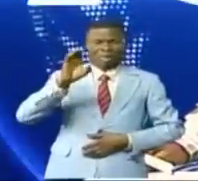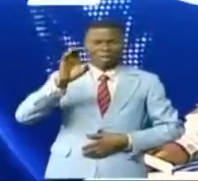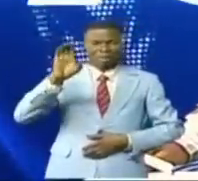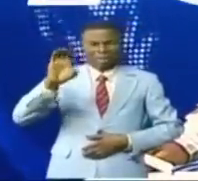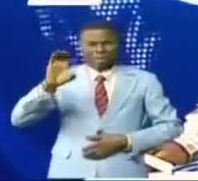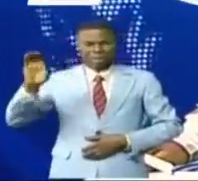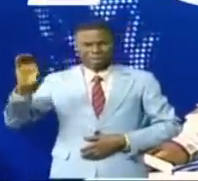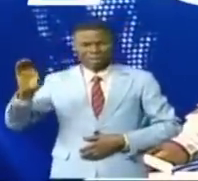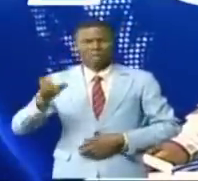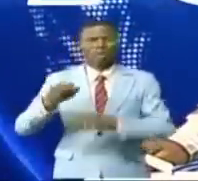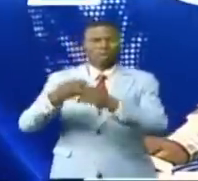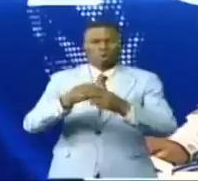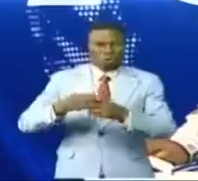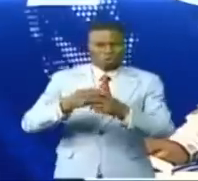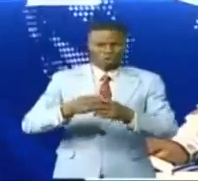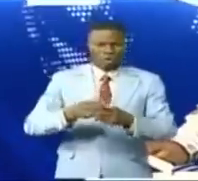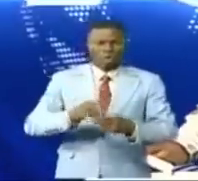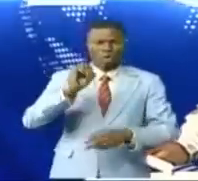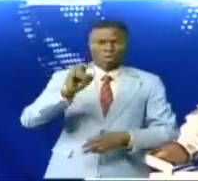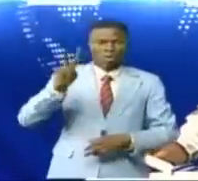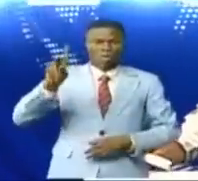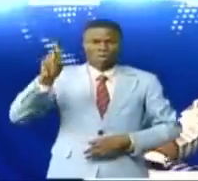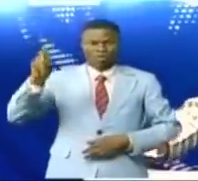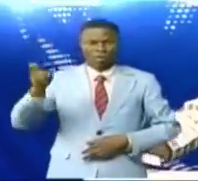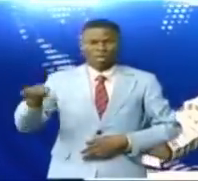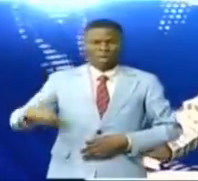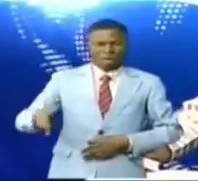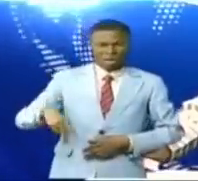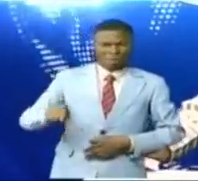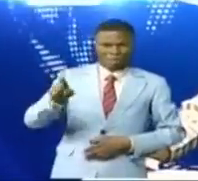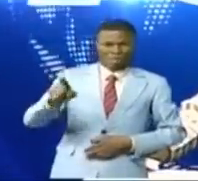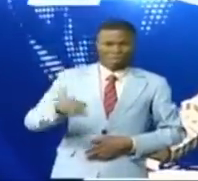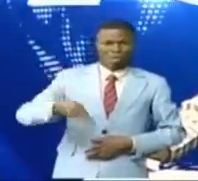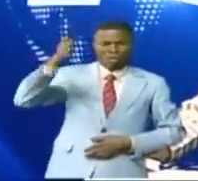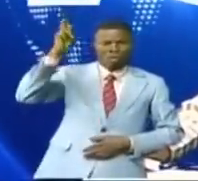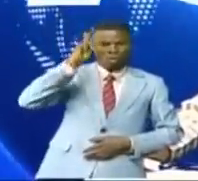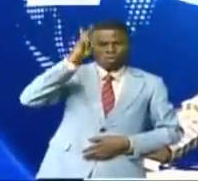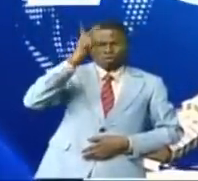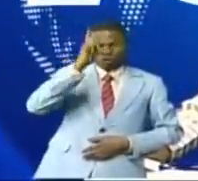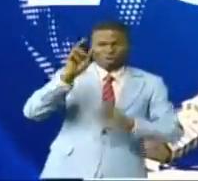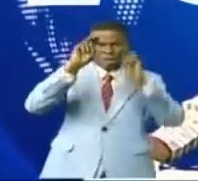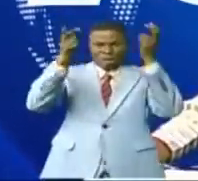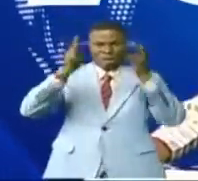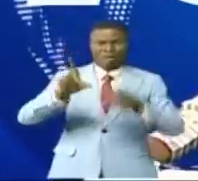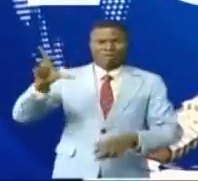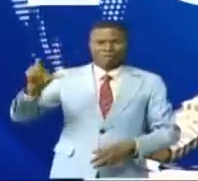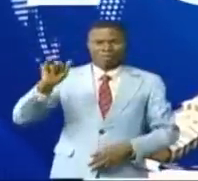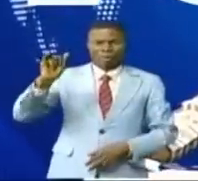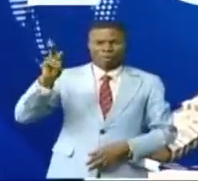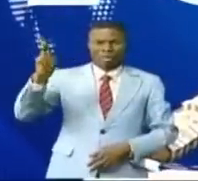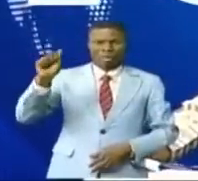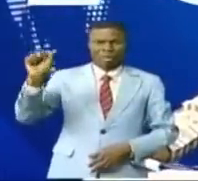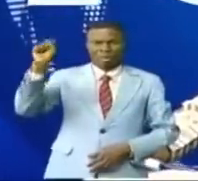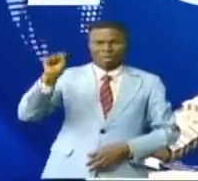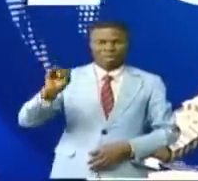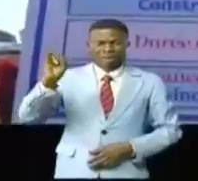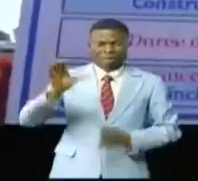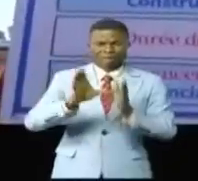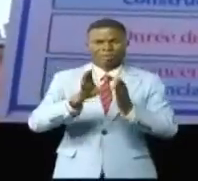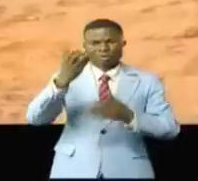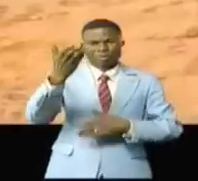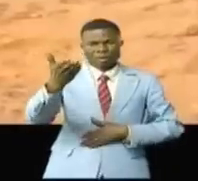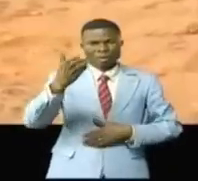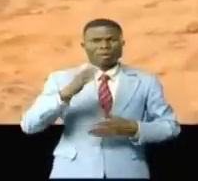la supervision de l'OVD. Nous sommes dans la province du Haut-Katanga, dans la ville de Likasi. Didier Mumba pour le reportage.